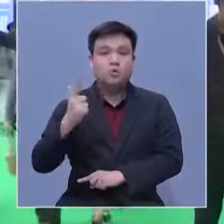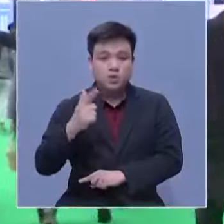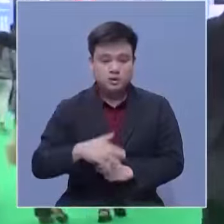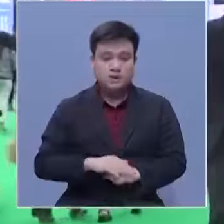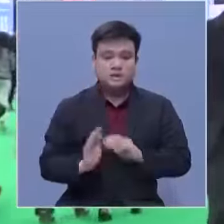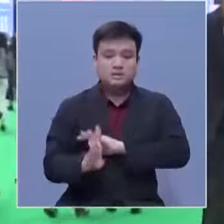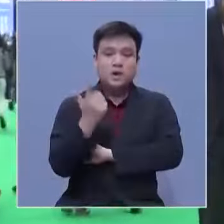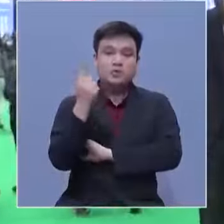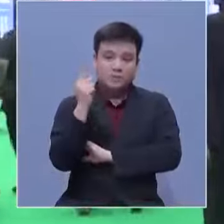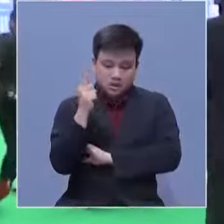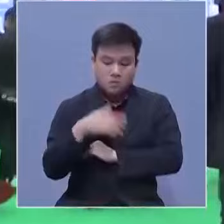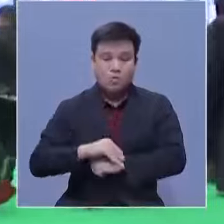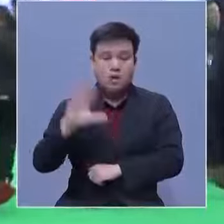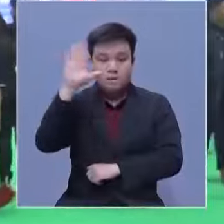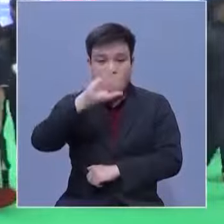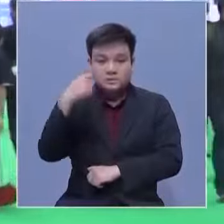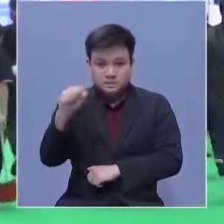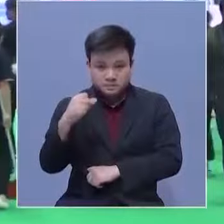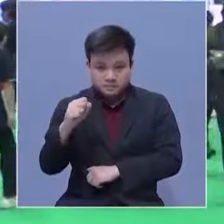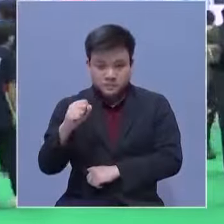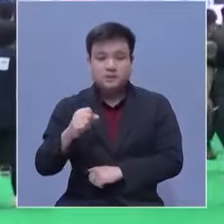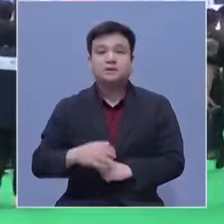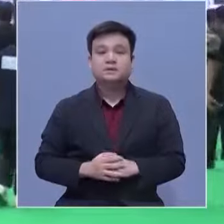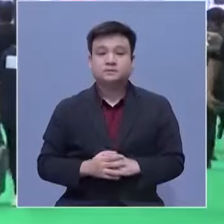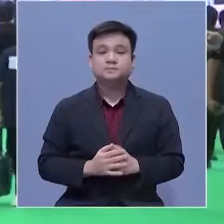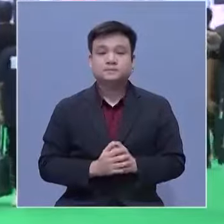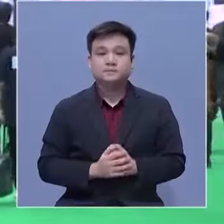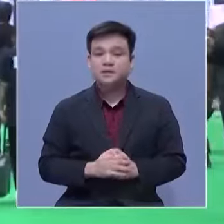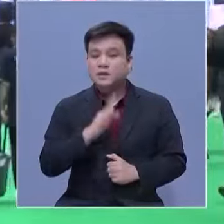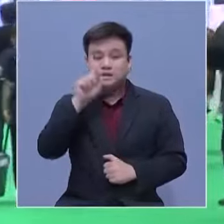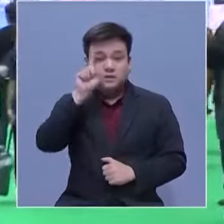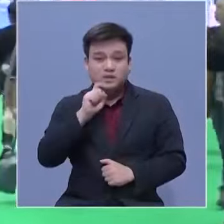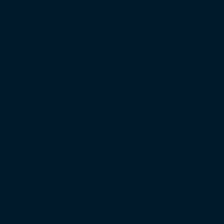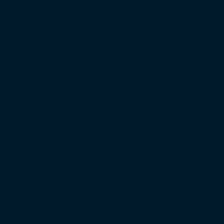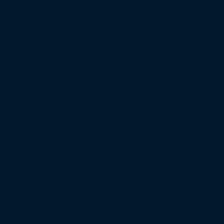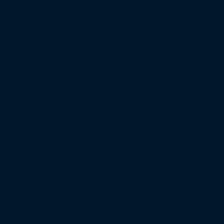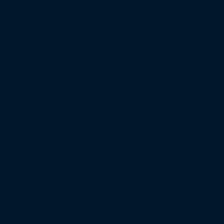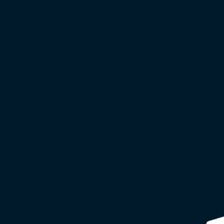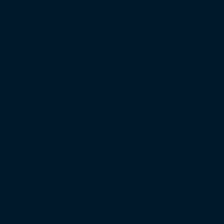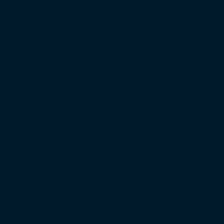4:00 นสำหรับวันเสาร์อาทิตย์นะคะและเวลาเที่ยงไปจนถึง 4:00 นสำหรับวันธรรมดาค่ะ